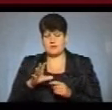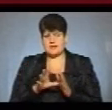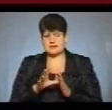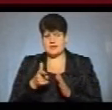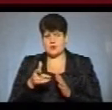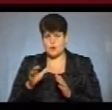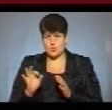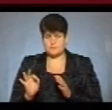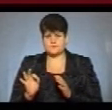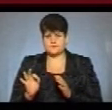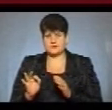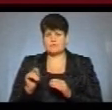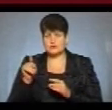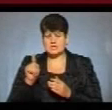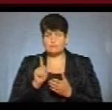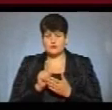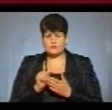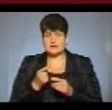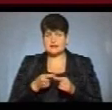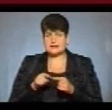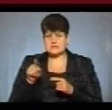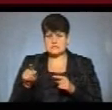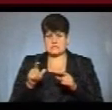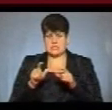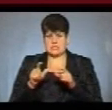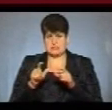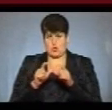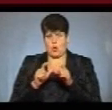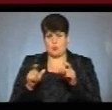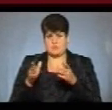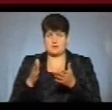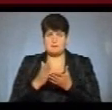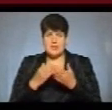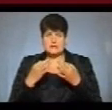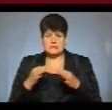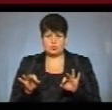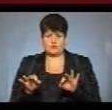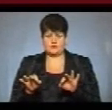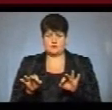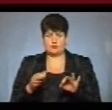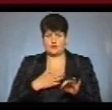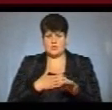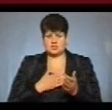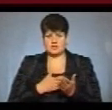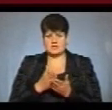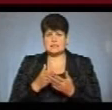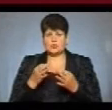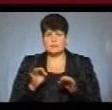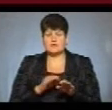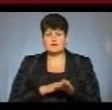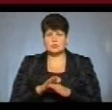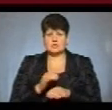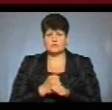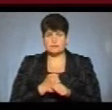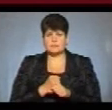ВАТ Тернопільобленерго. Вони повинні на цей об'єкт, ну, як вже мати дозвіл, що по нашій лінії, дозвіл на виконання робіт